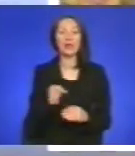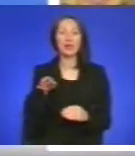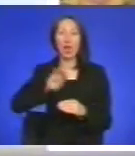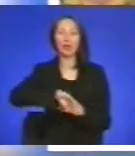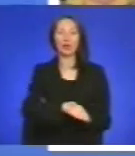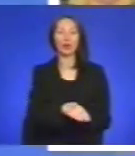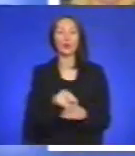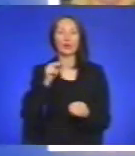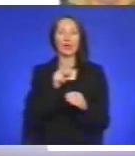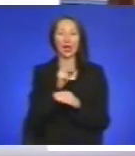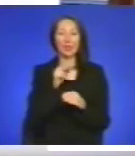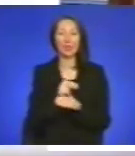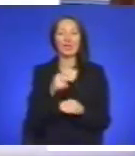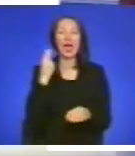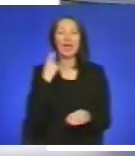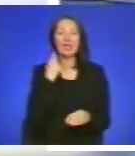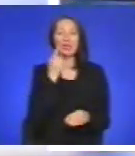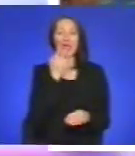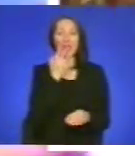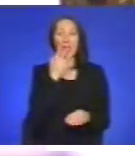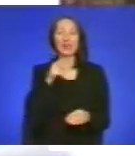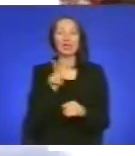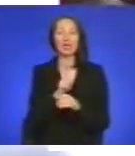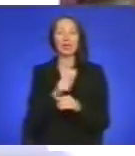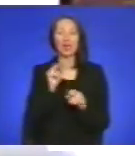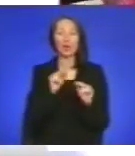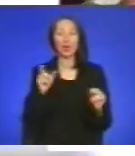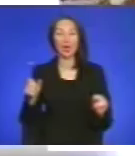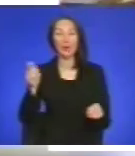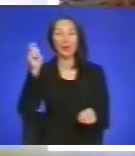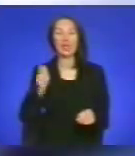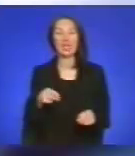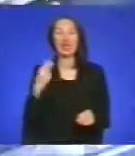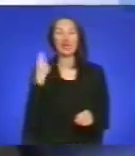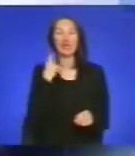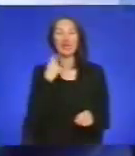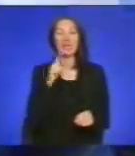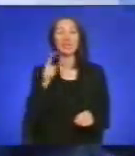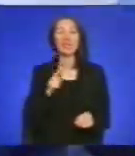Навчати англійської тернопільських школярів приїхав учитель із Канади.